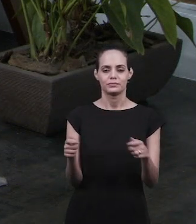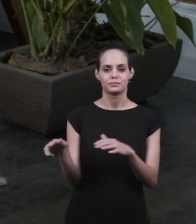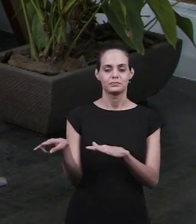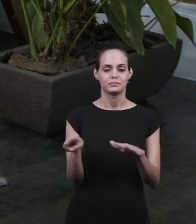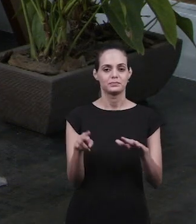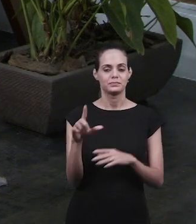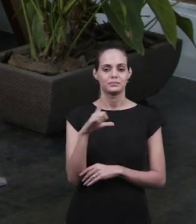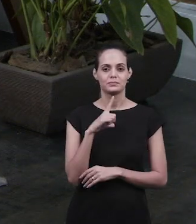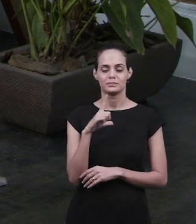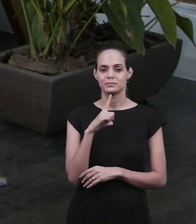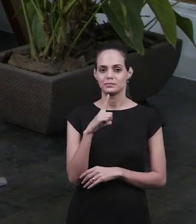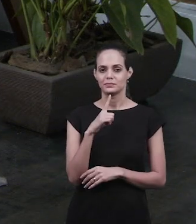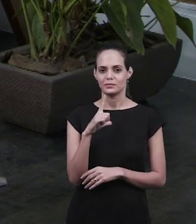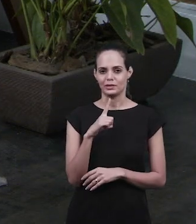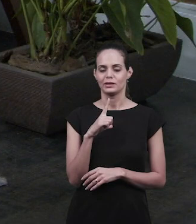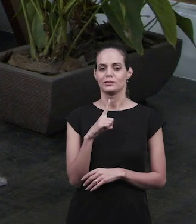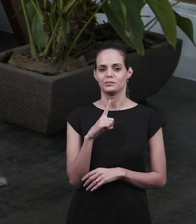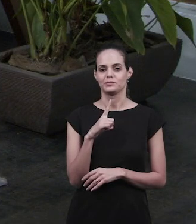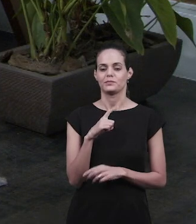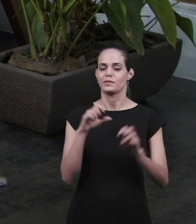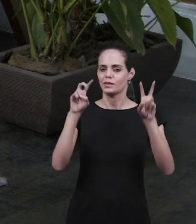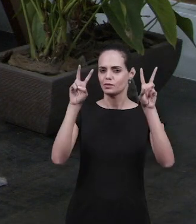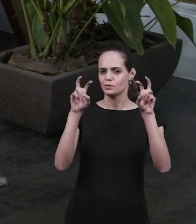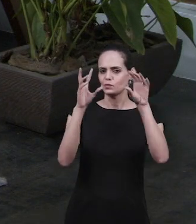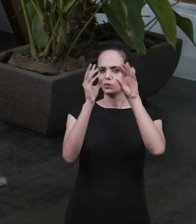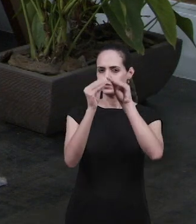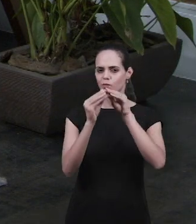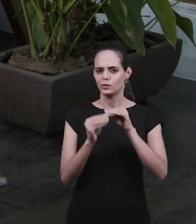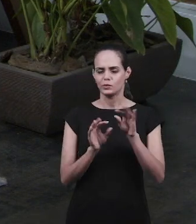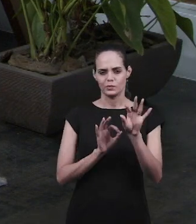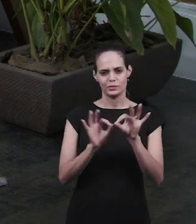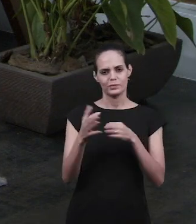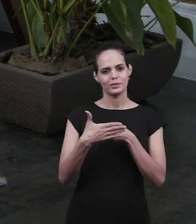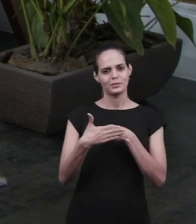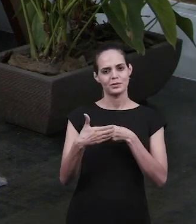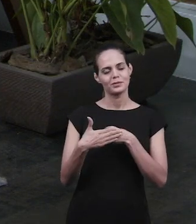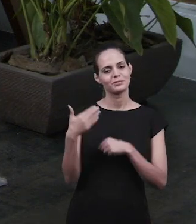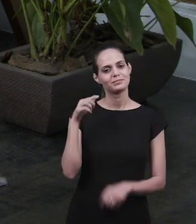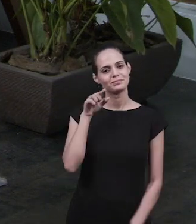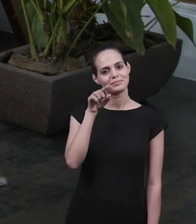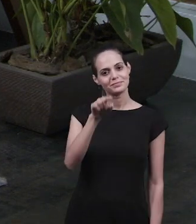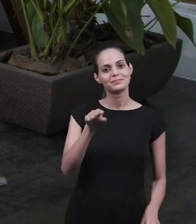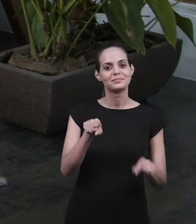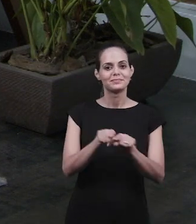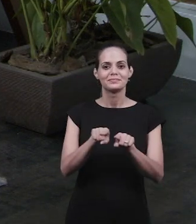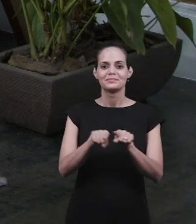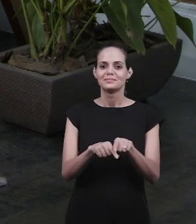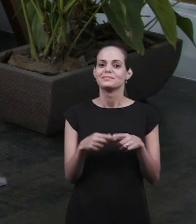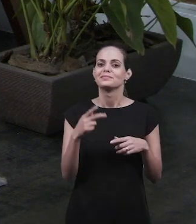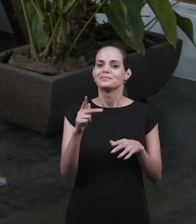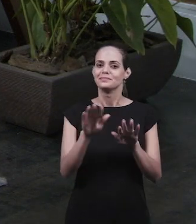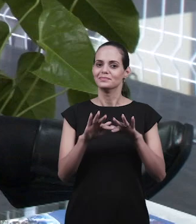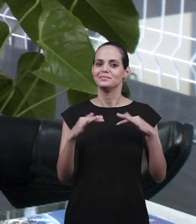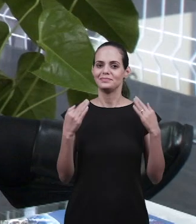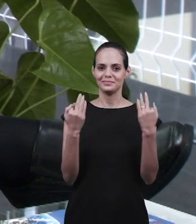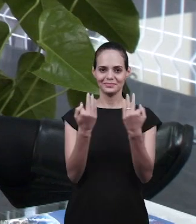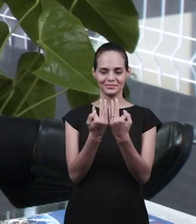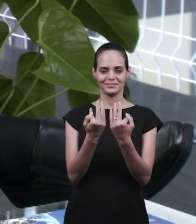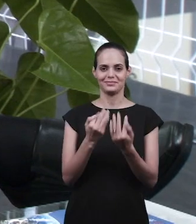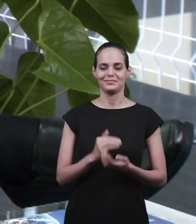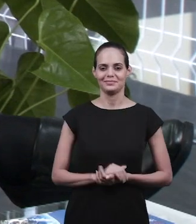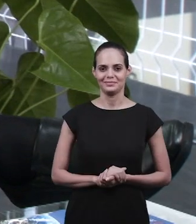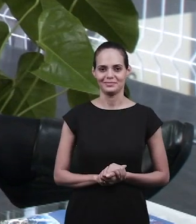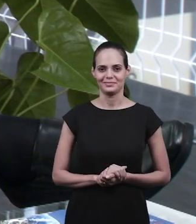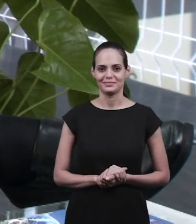avec un résultat qui est préparé de tout le soin avec pour vous et votre